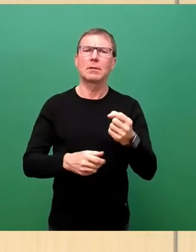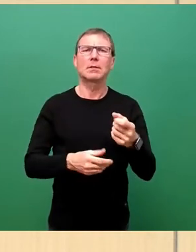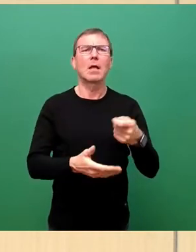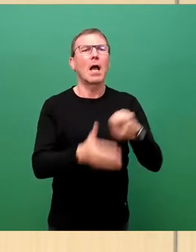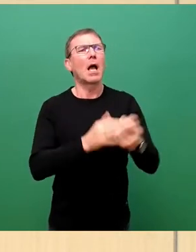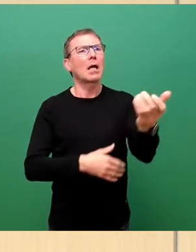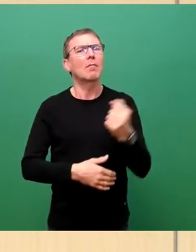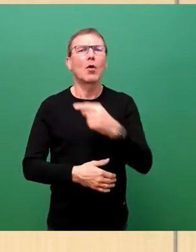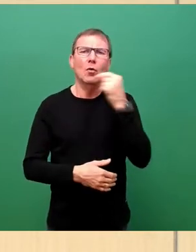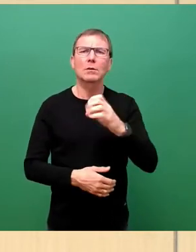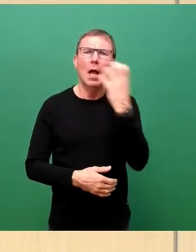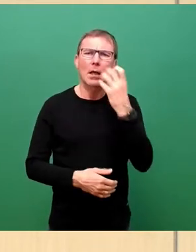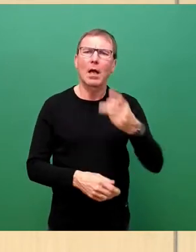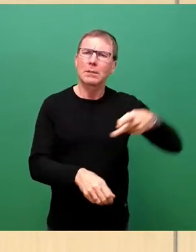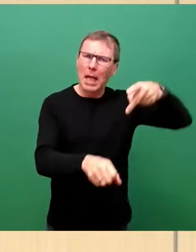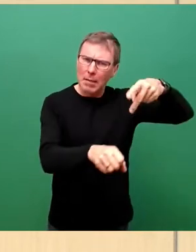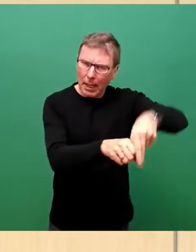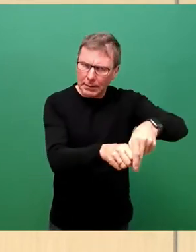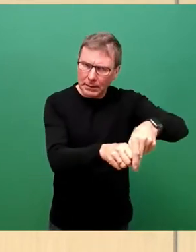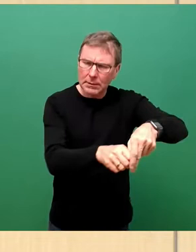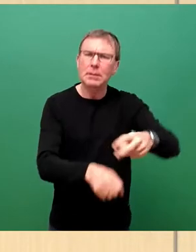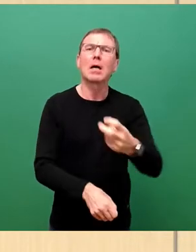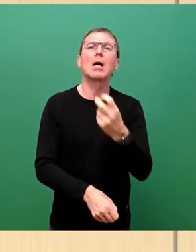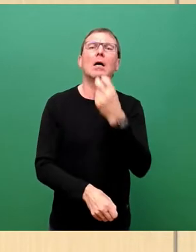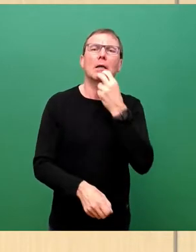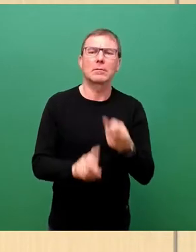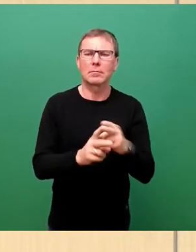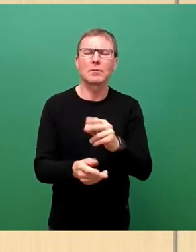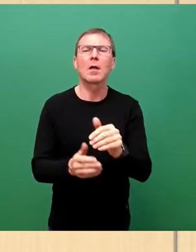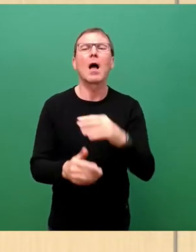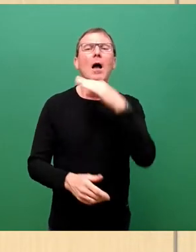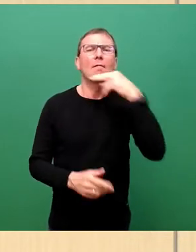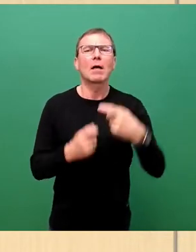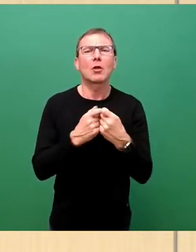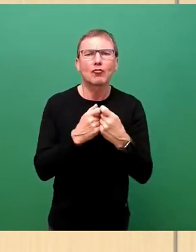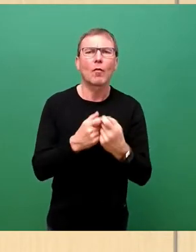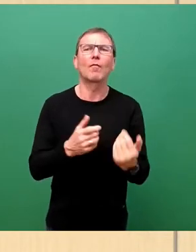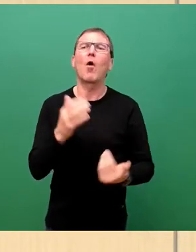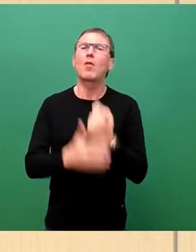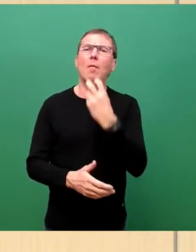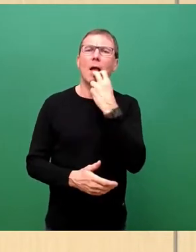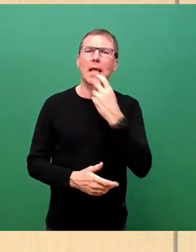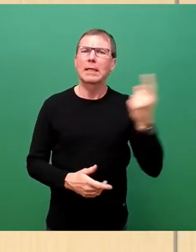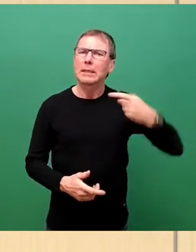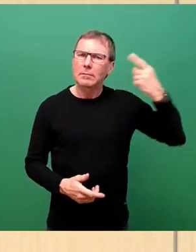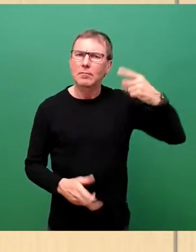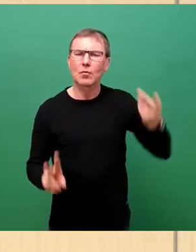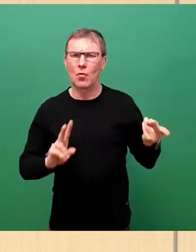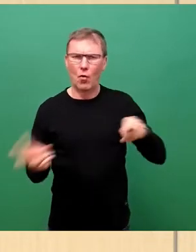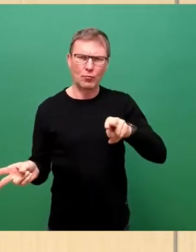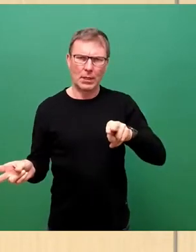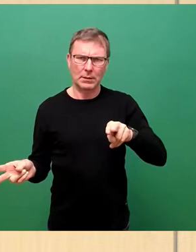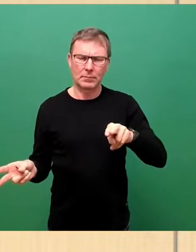beendet und die Energiebasis auf Wasserstoff und erneuerbare Energien umstellt. Der Stadtrat bekräftigt seinen